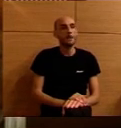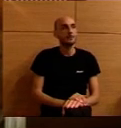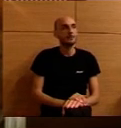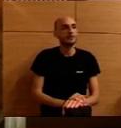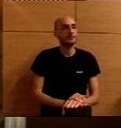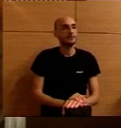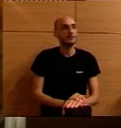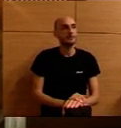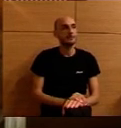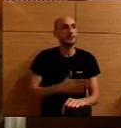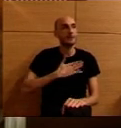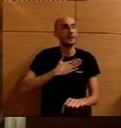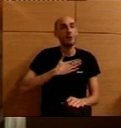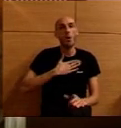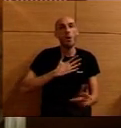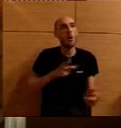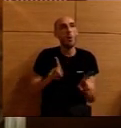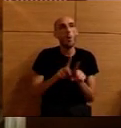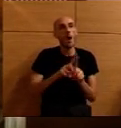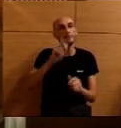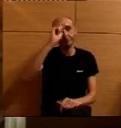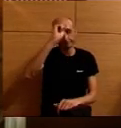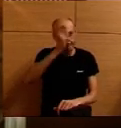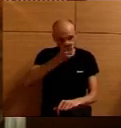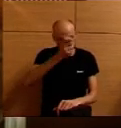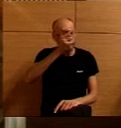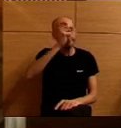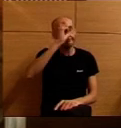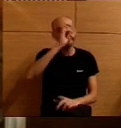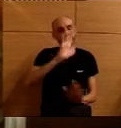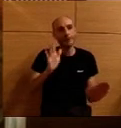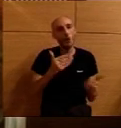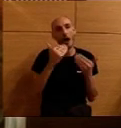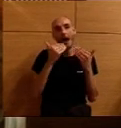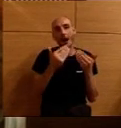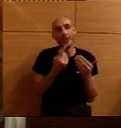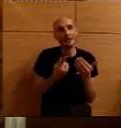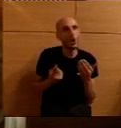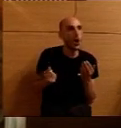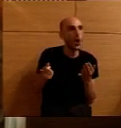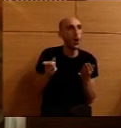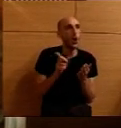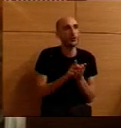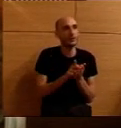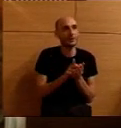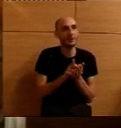Me lleve el sombrero i torne a agrair-li la seva posició personal.